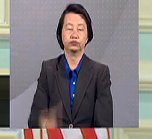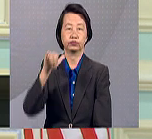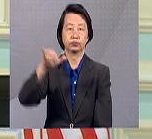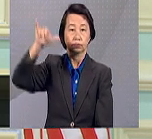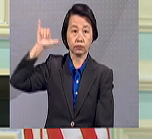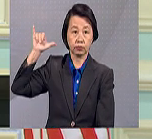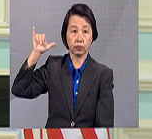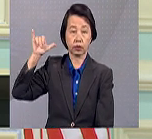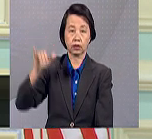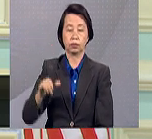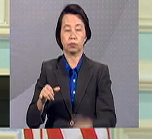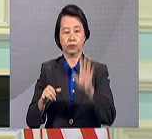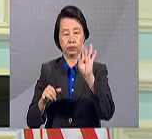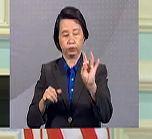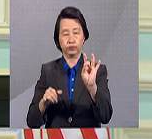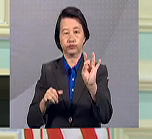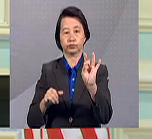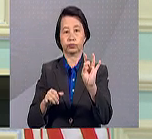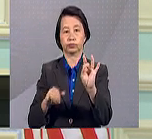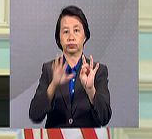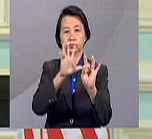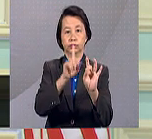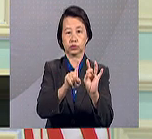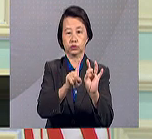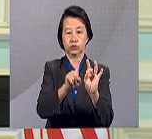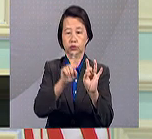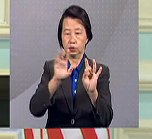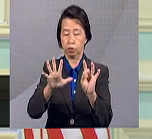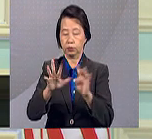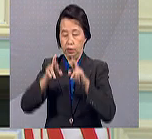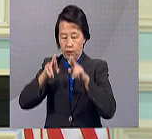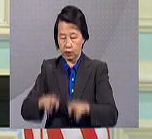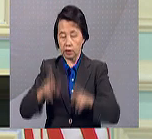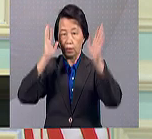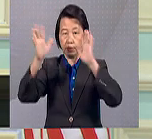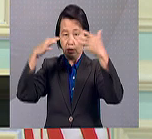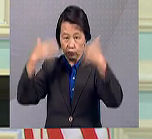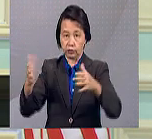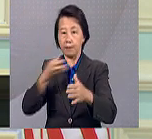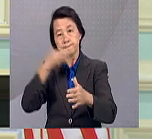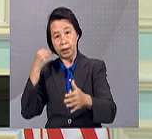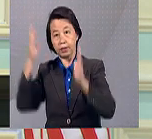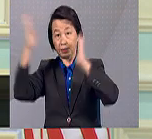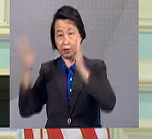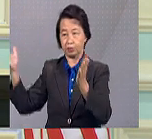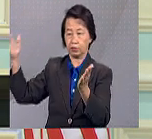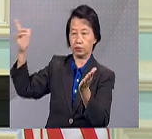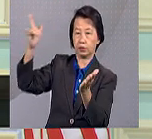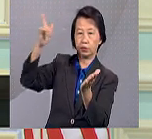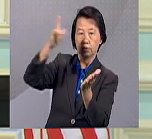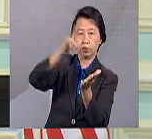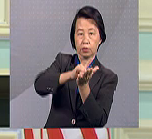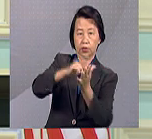Semalam, seramai 815 rakyat Malaysia telah pulang ke tanah air